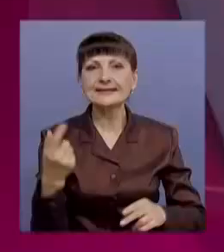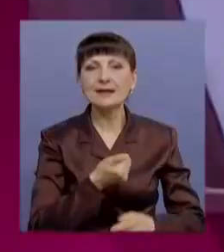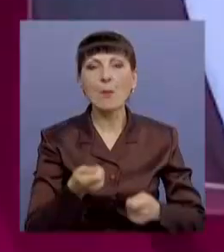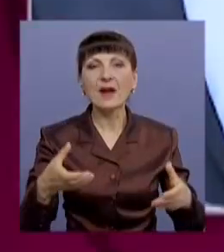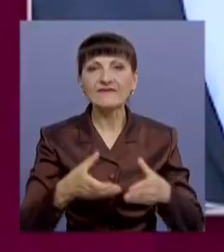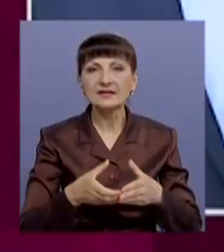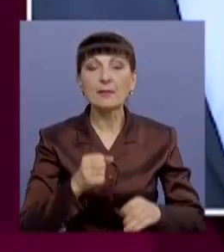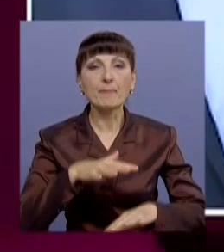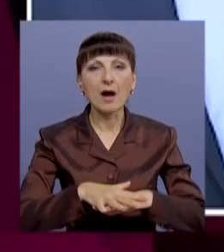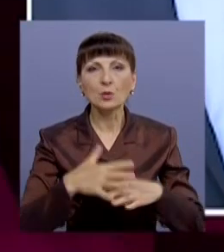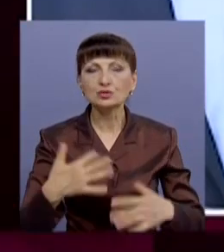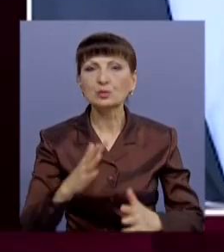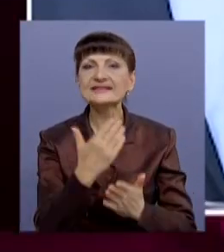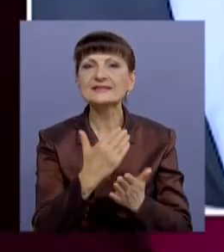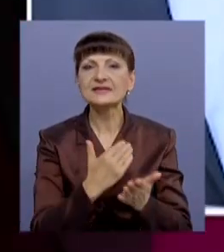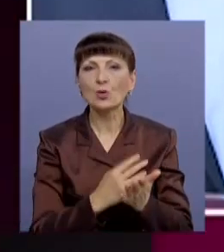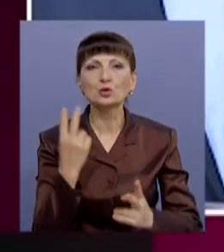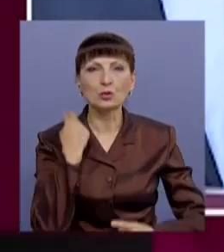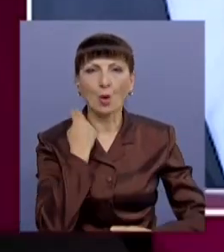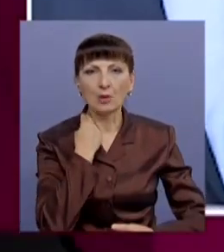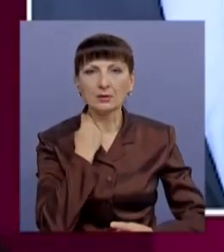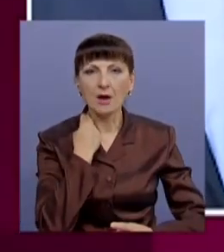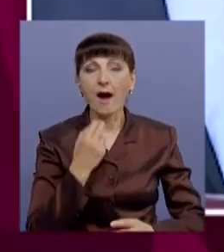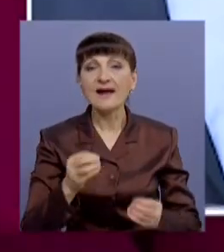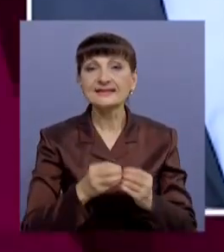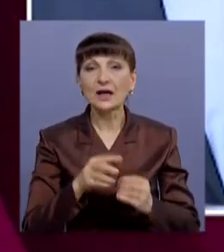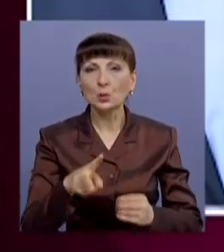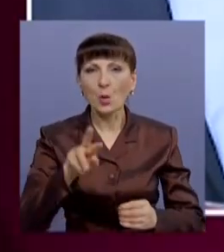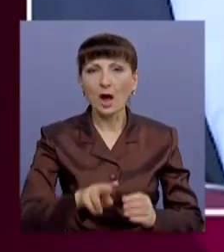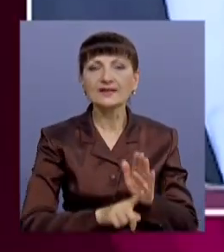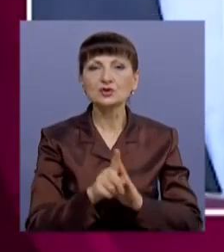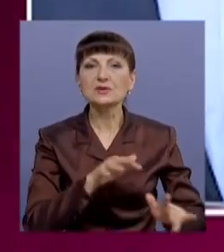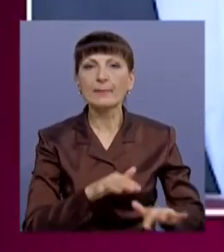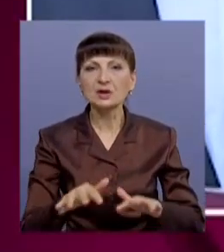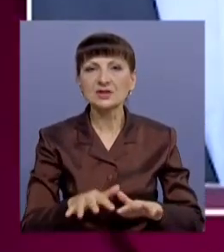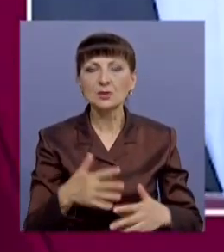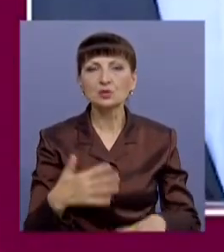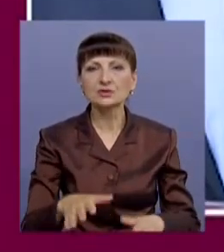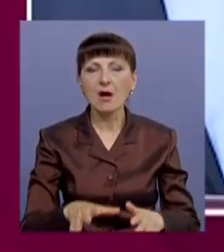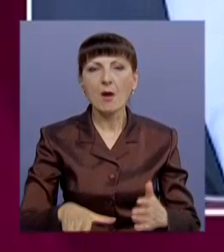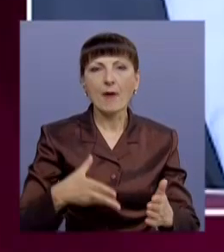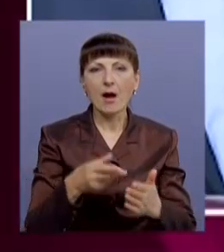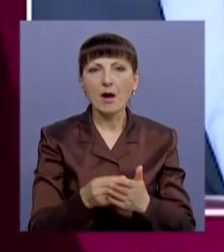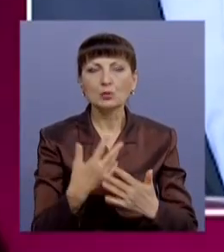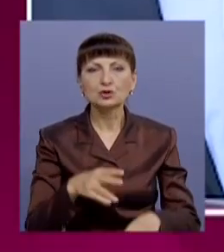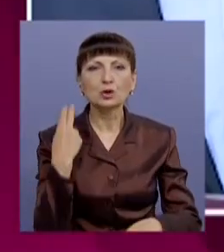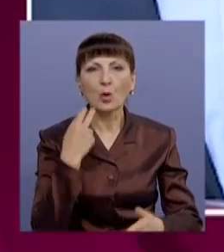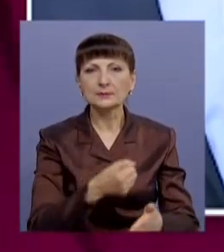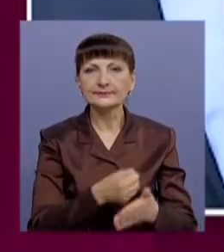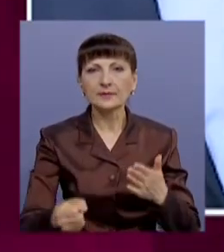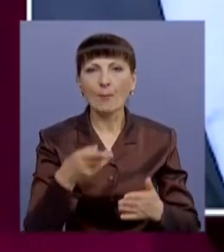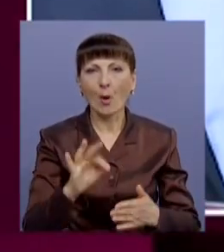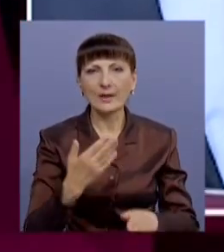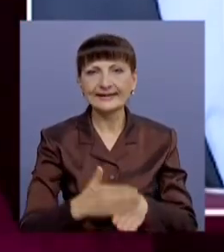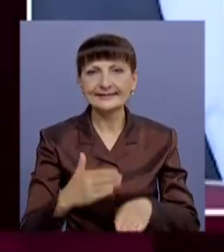правительство и банки составят списки должников, а с 10 июля начнется процесс погашения задолженности по кредитам.